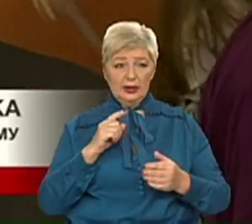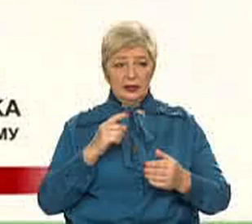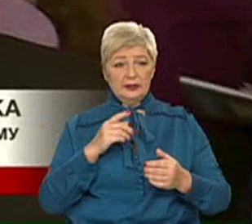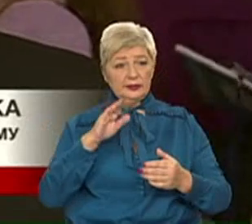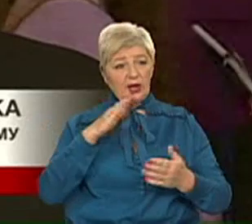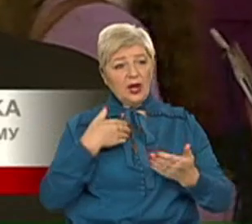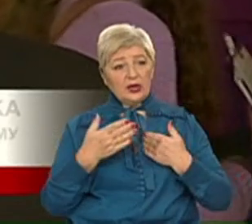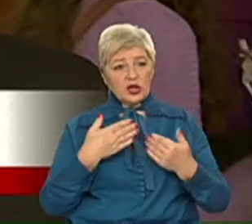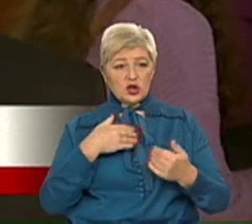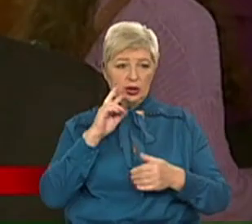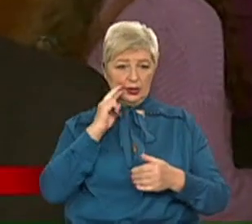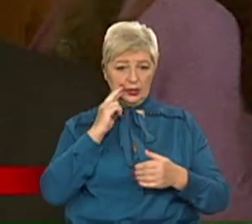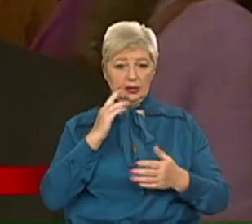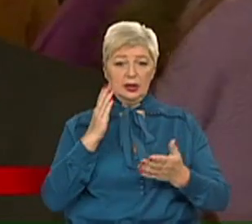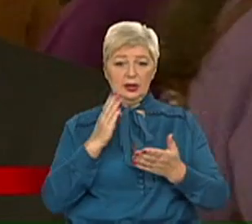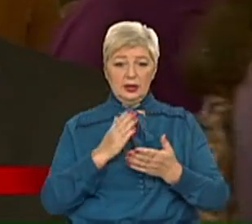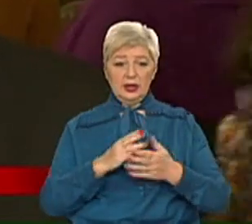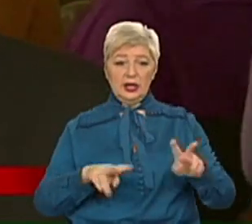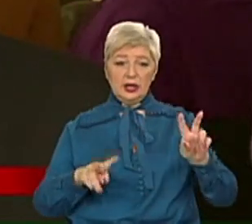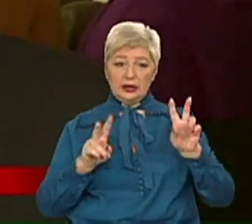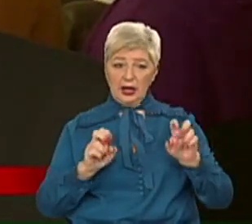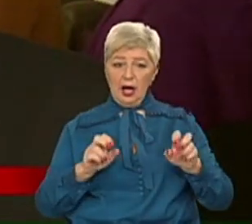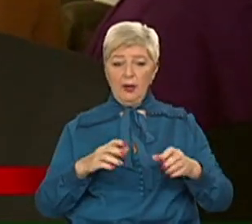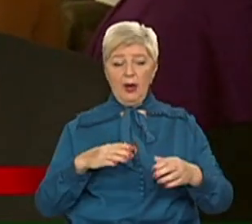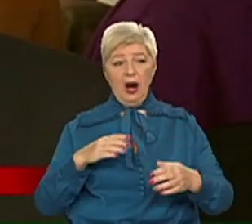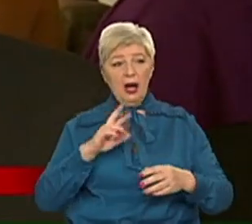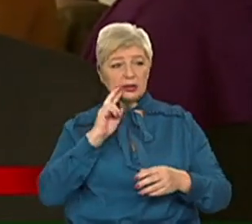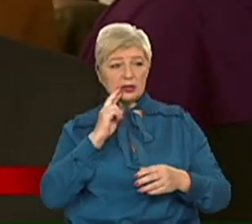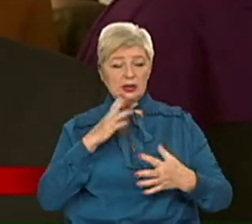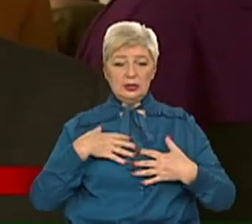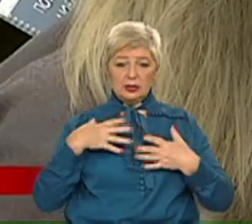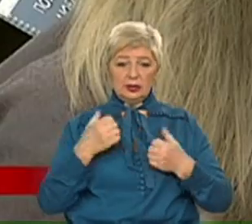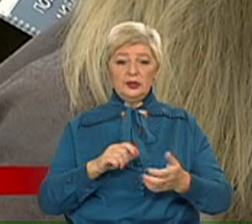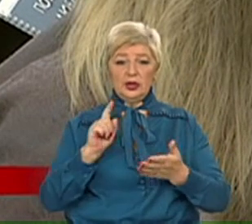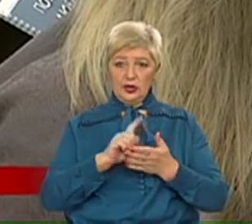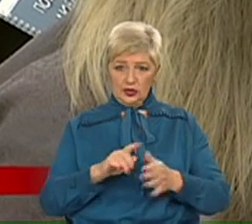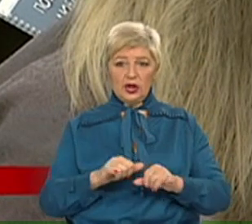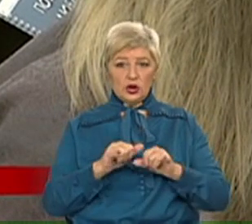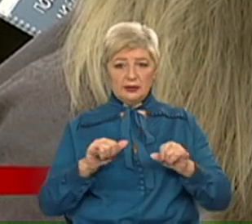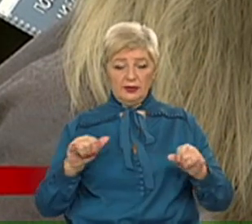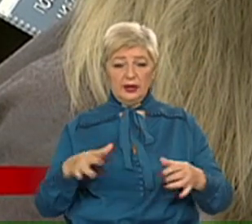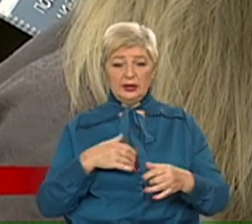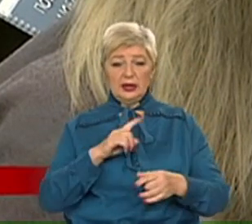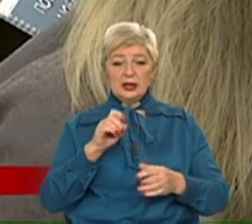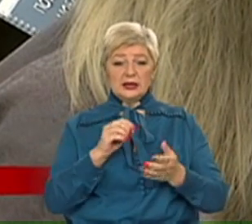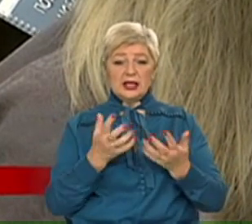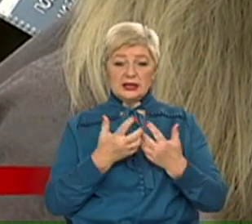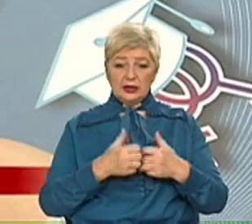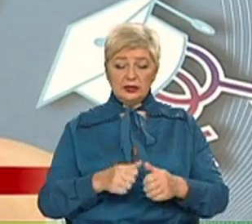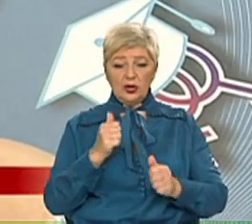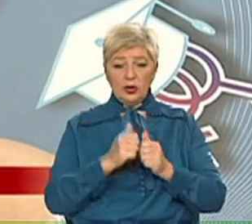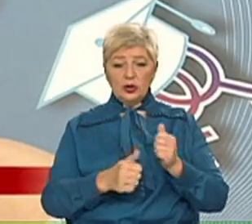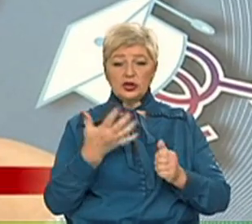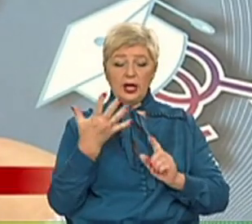статевими стосунками. Є тема репродуктивного здоров'я, і ми маємо її розвивати. За статистикою, кожна